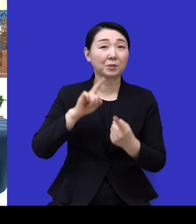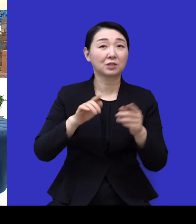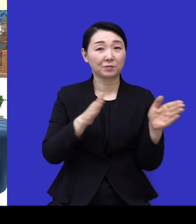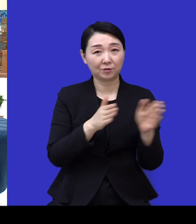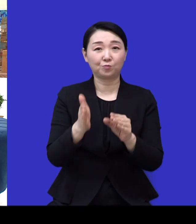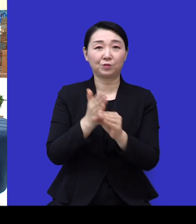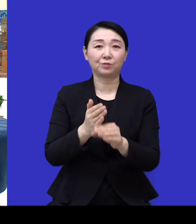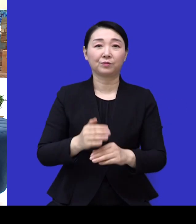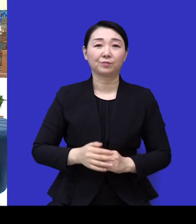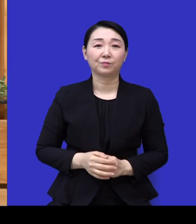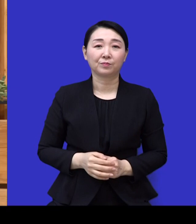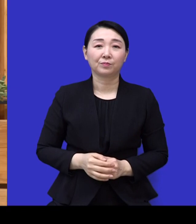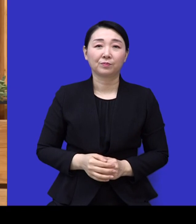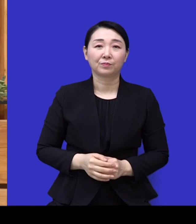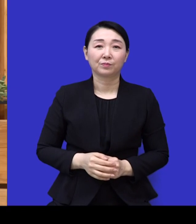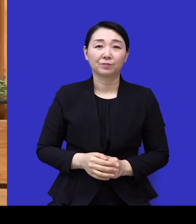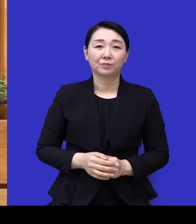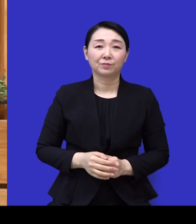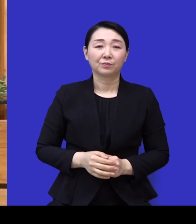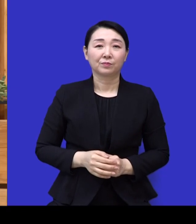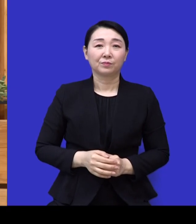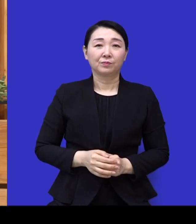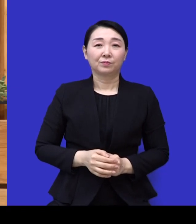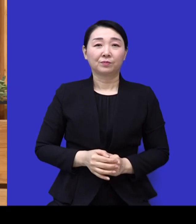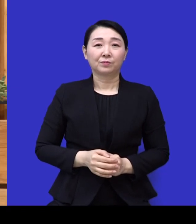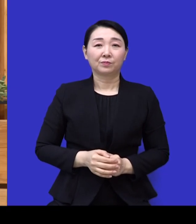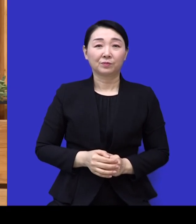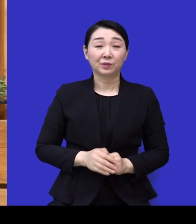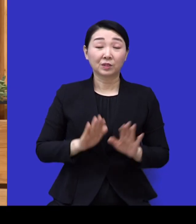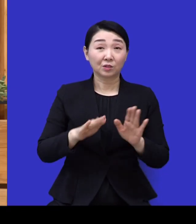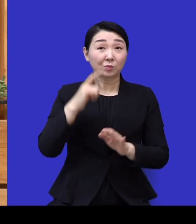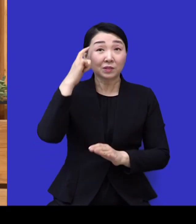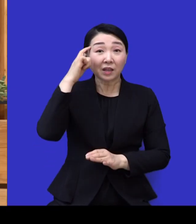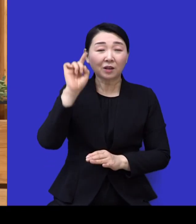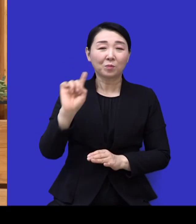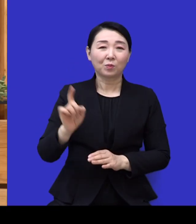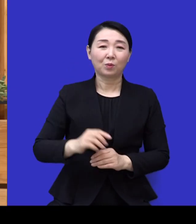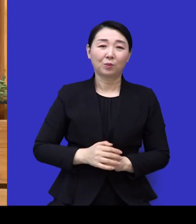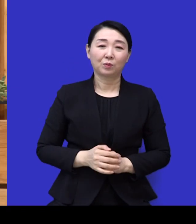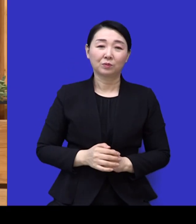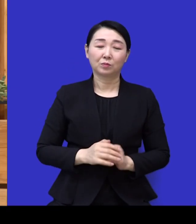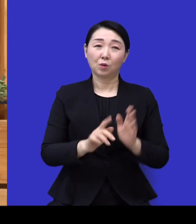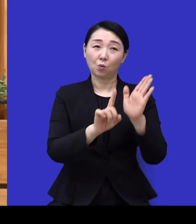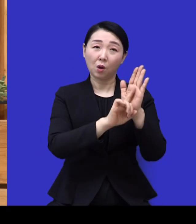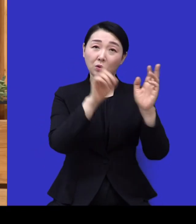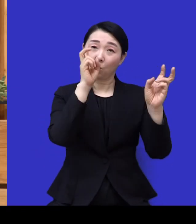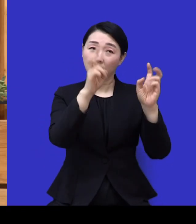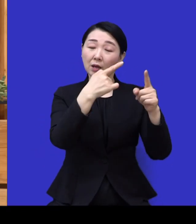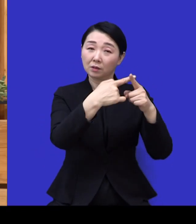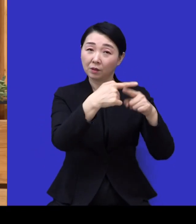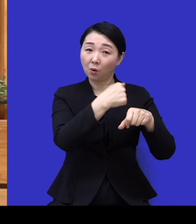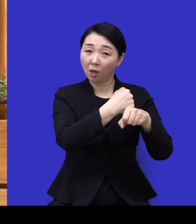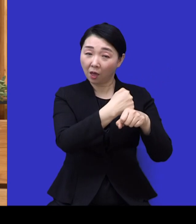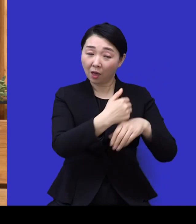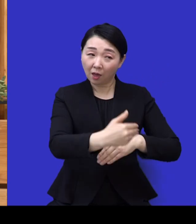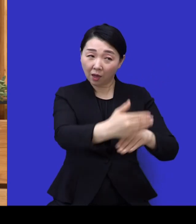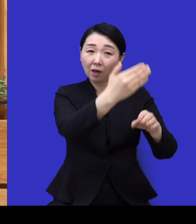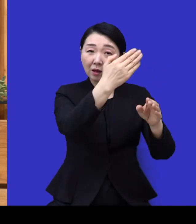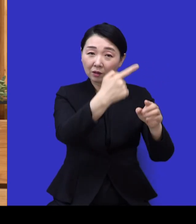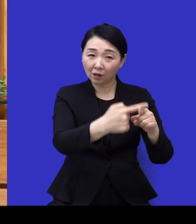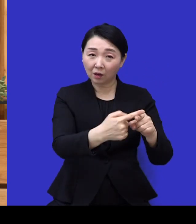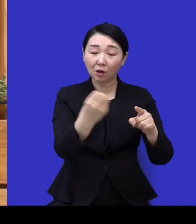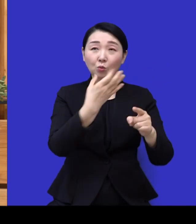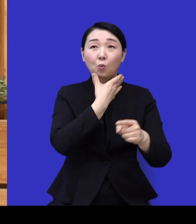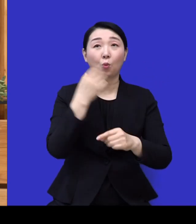준비하고 있습니다. 그러시군요. 그래도 일단 드는 생각이 네. 하시던 광고에서 그대로 하시면서 뭐 지금